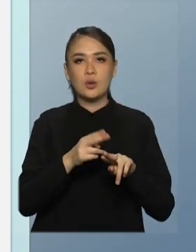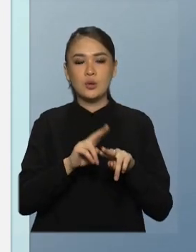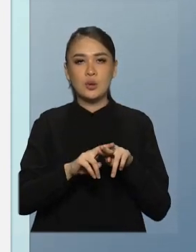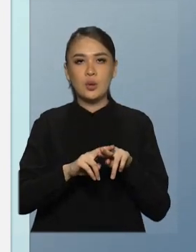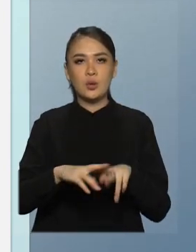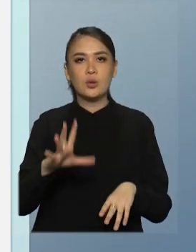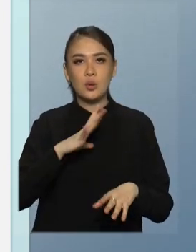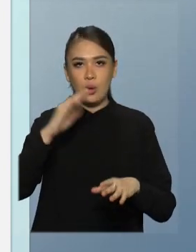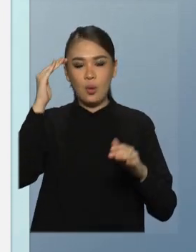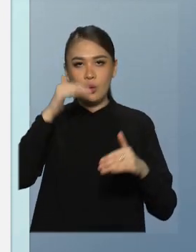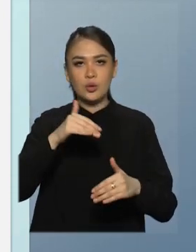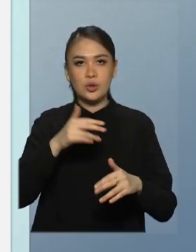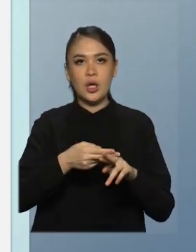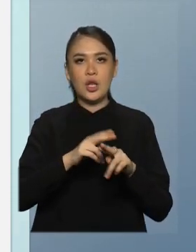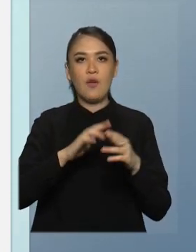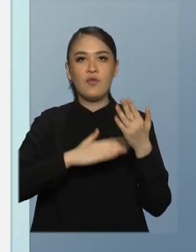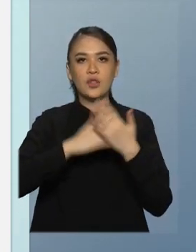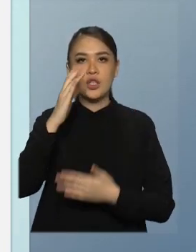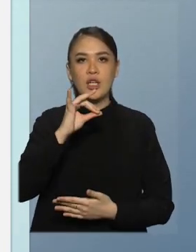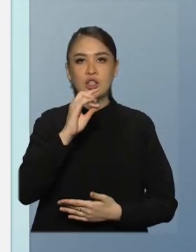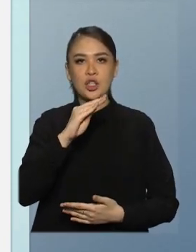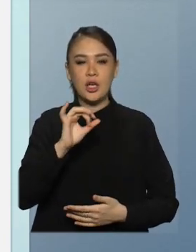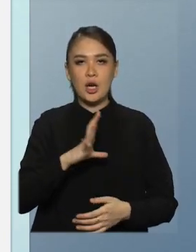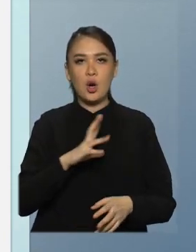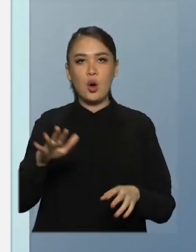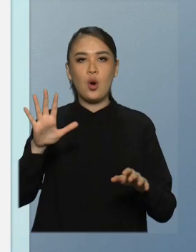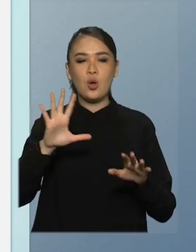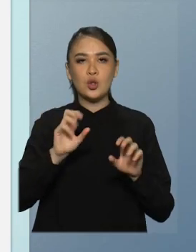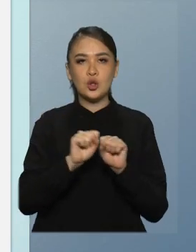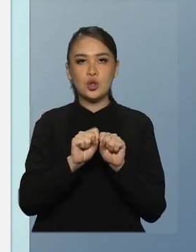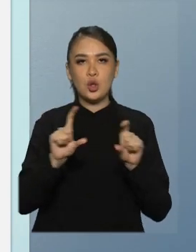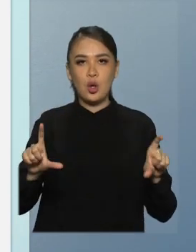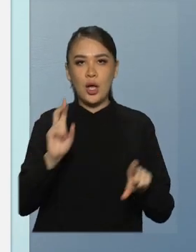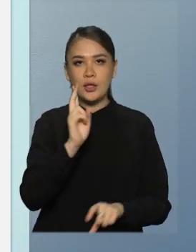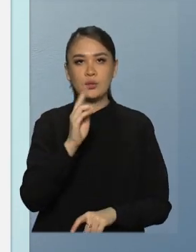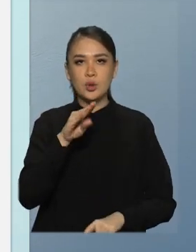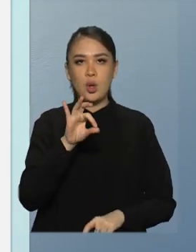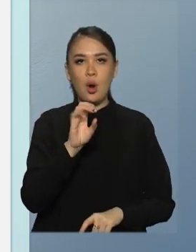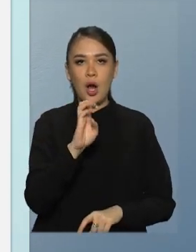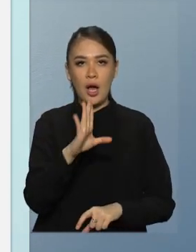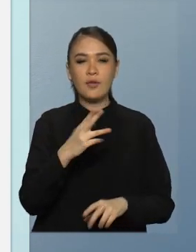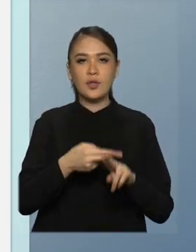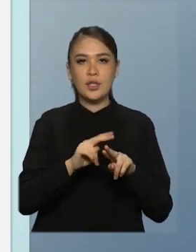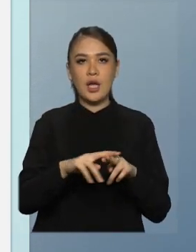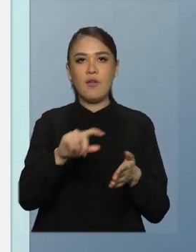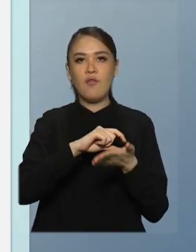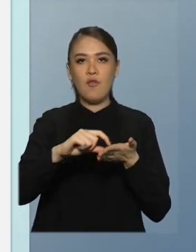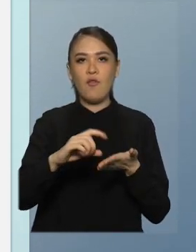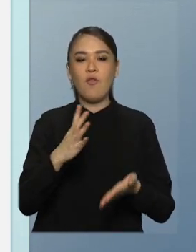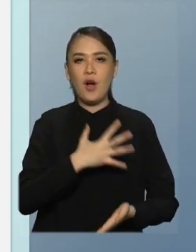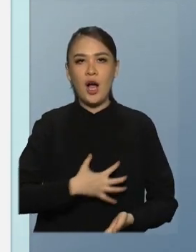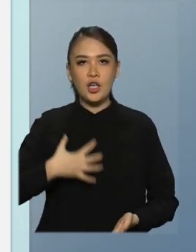автомобильного транспорта и создании высшей инженерной школы «Аллюр». Касым-Жомарт Токаев, в свою очередь, подчеркнул важность